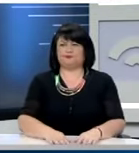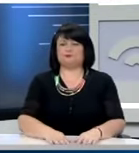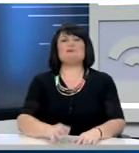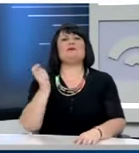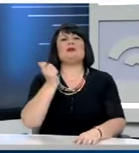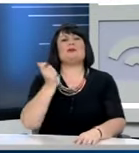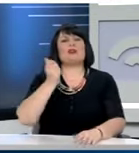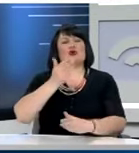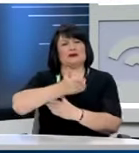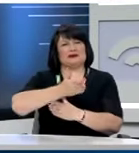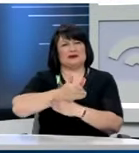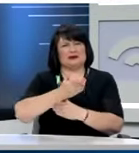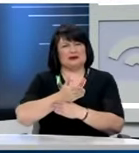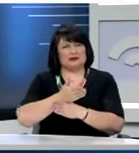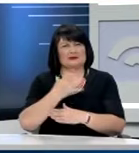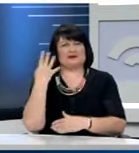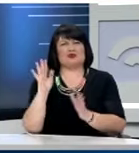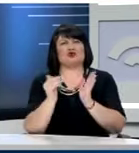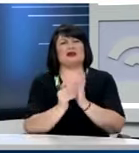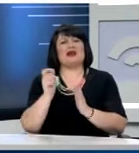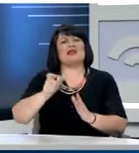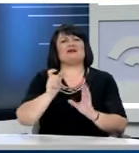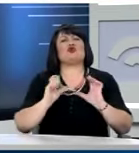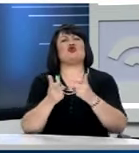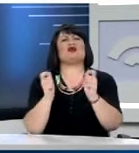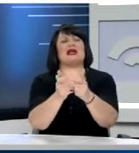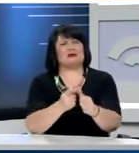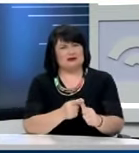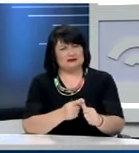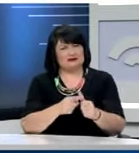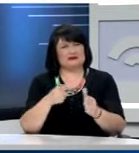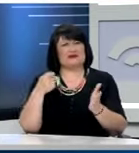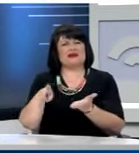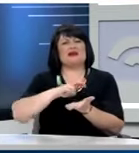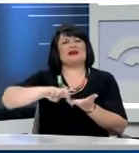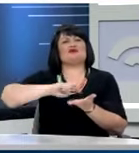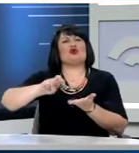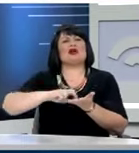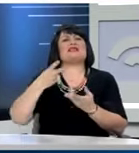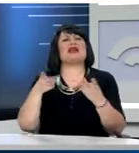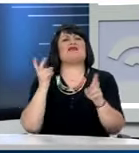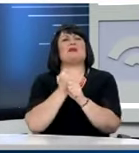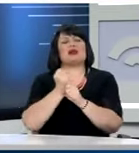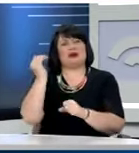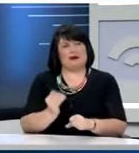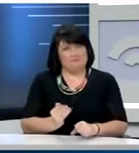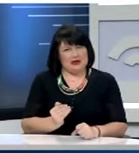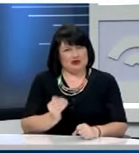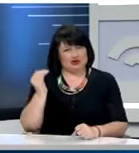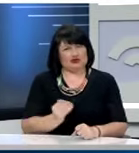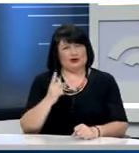Επιδότηση ενοικίου για τα 300.000 νοικοκυριά, μείωση εισφορών για ελεύθερους επαγγελματίες,